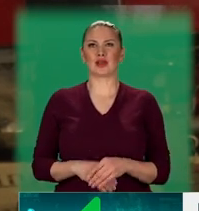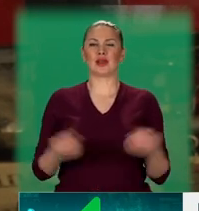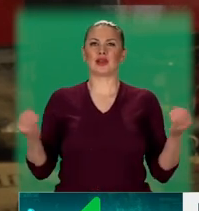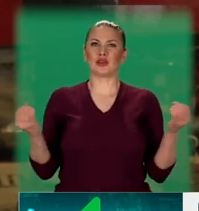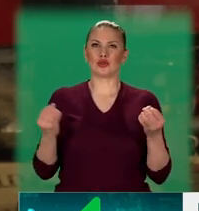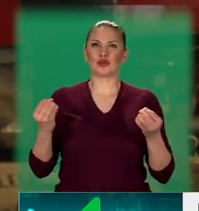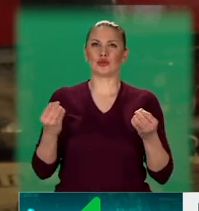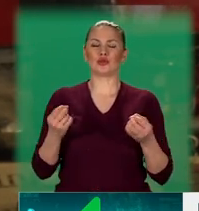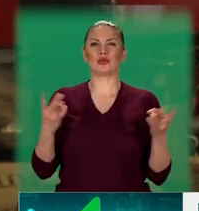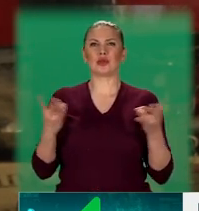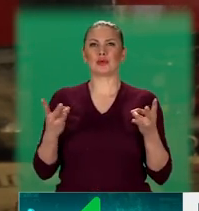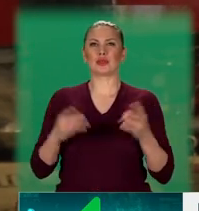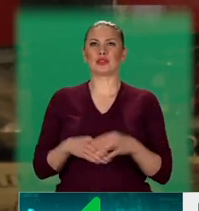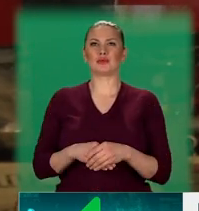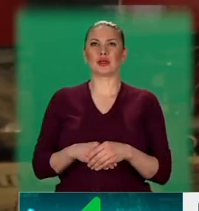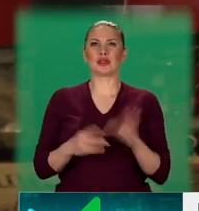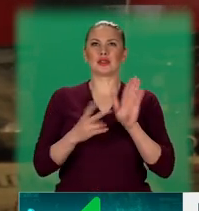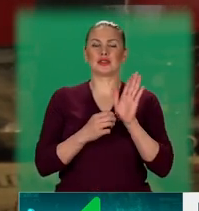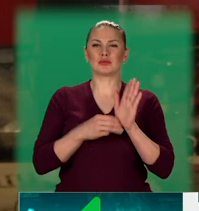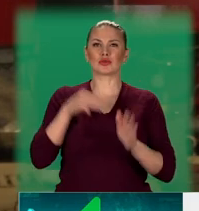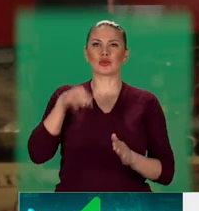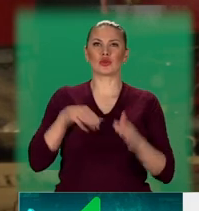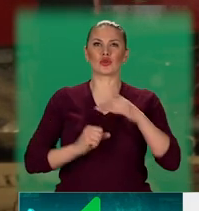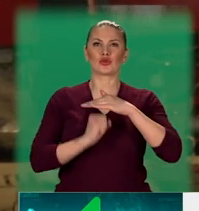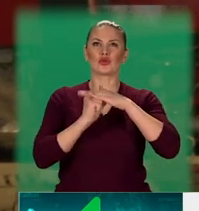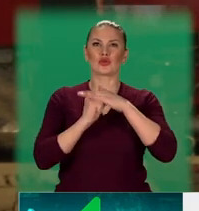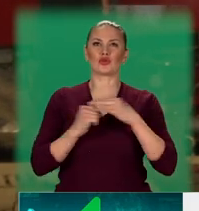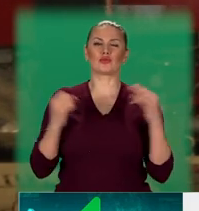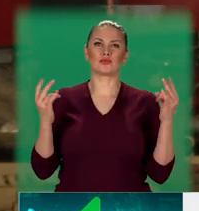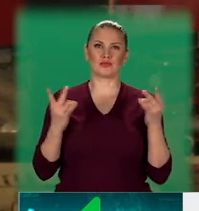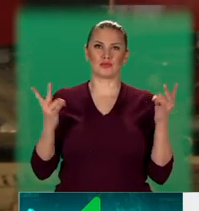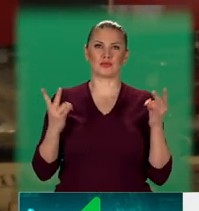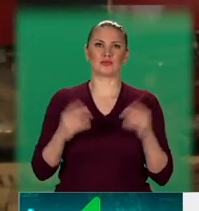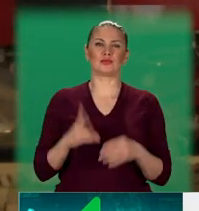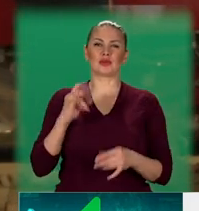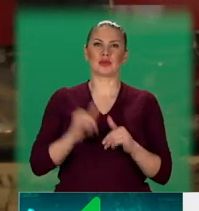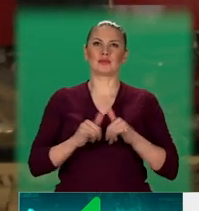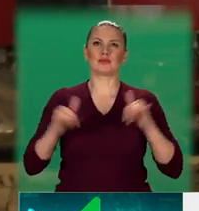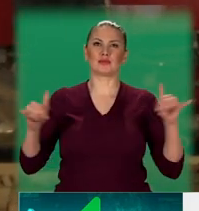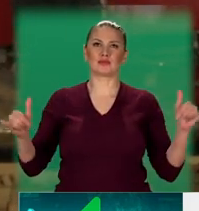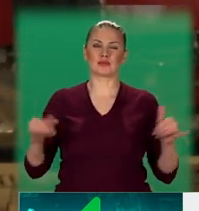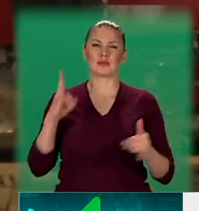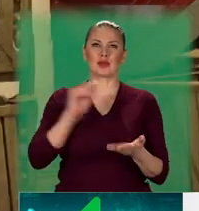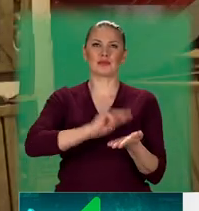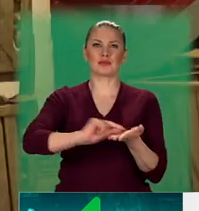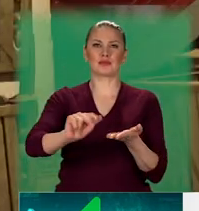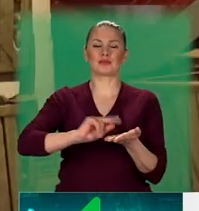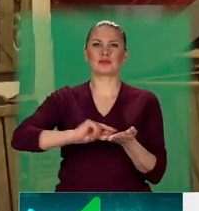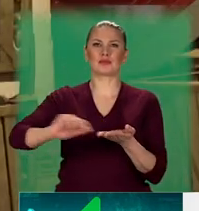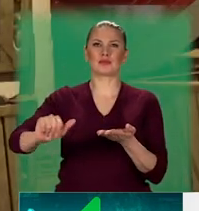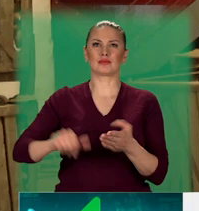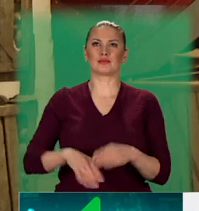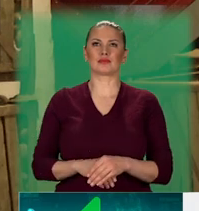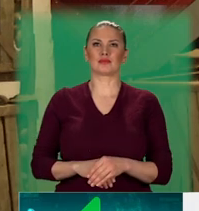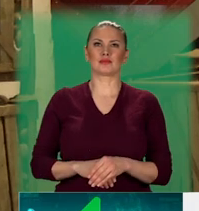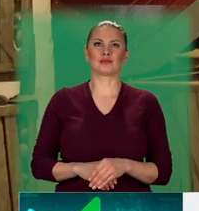100. 700 тонн у нас планируется ретлейди заложить. Ну, это пойдет картофель на посадку. На семенную